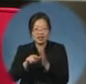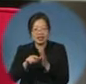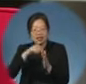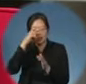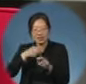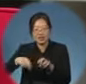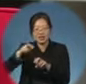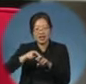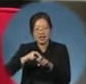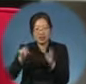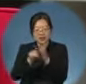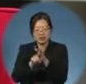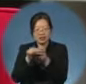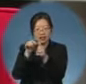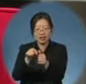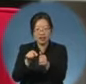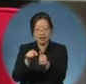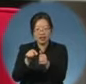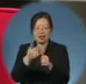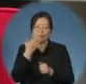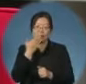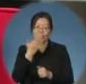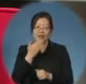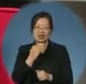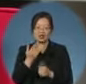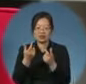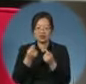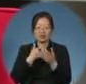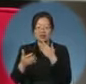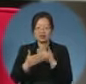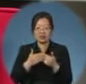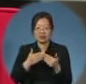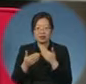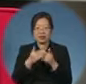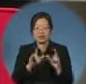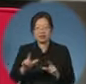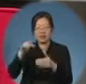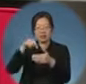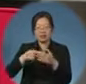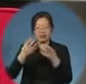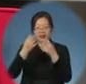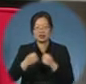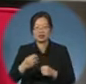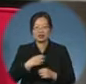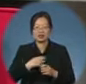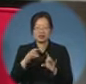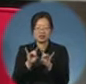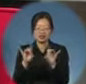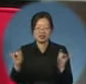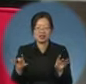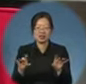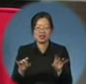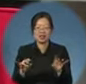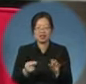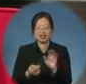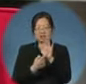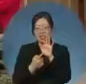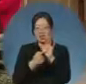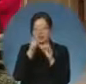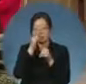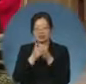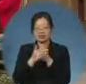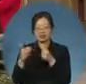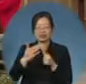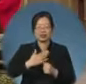타고 의미로 믿어라 했을 딱 타짜 나요 그 경험이 삶에 많은 의기 마다 사랑한다는 건 조금